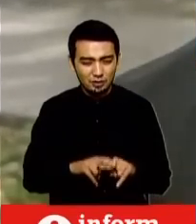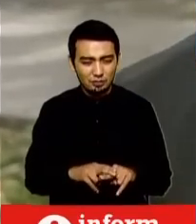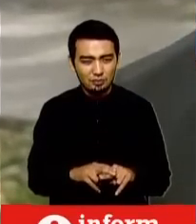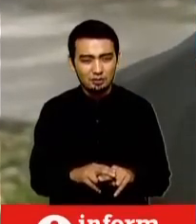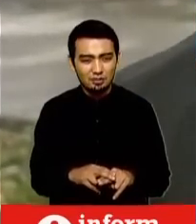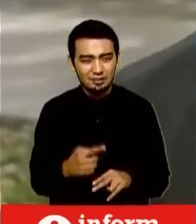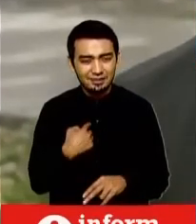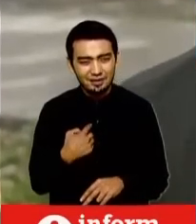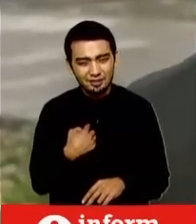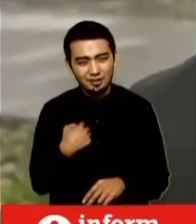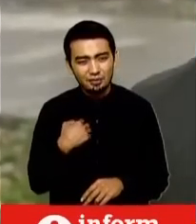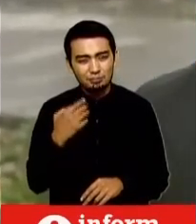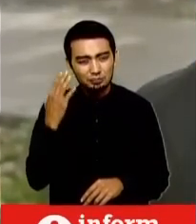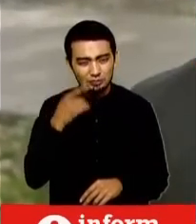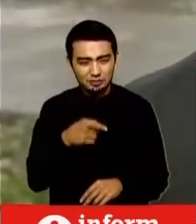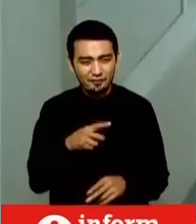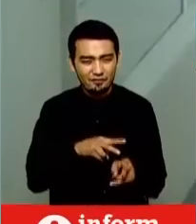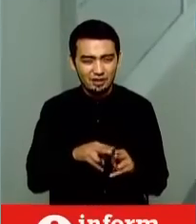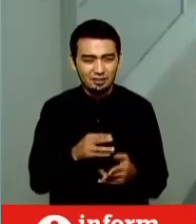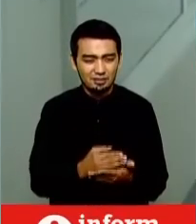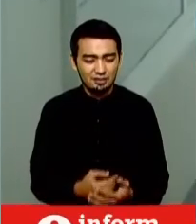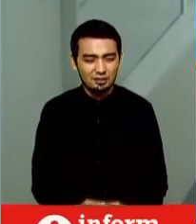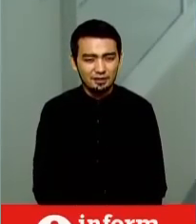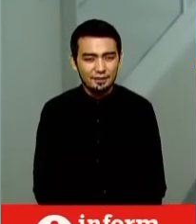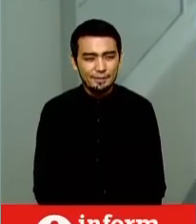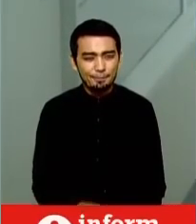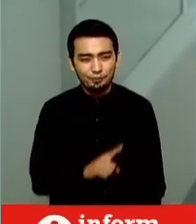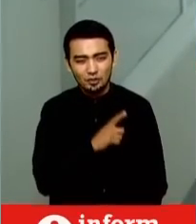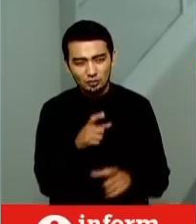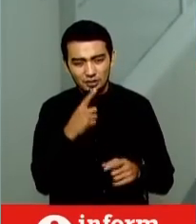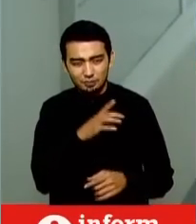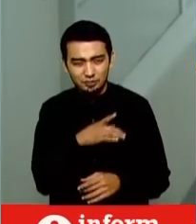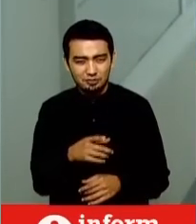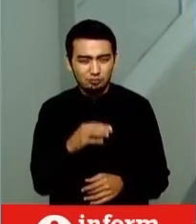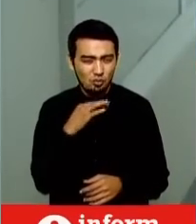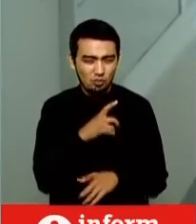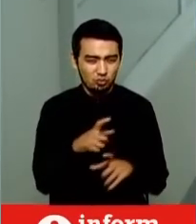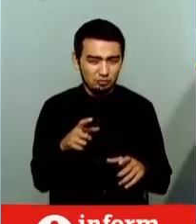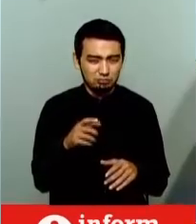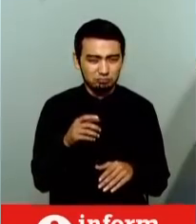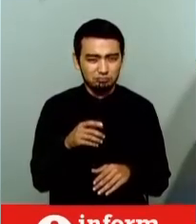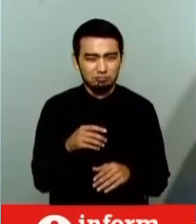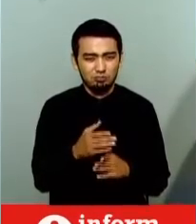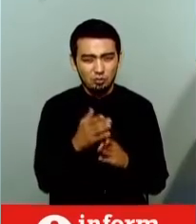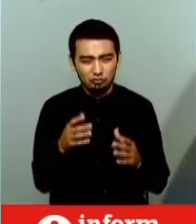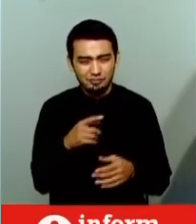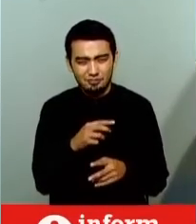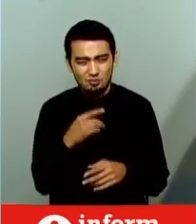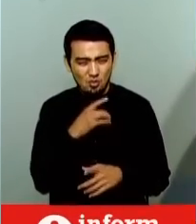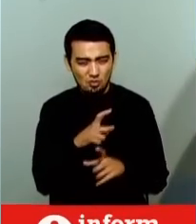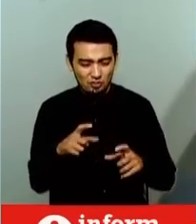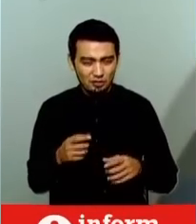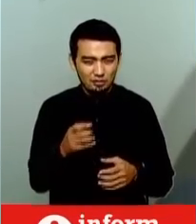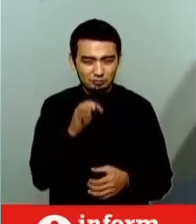себепті менше ол зиян деп санаймын. Мамандардың айтуынша, қазір ел тұрғындарының жартысына жуығы белсенді қоспаларды қолданатын болған,